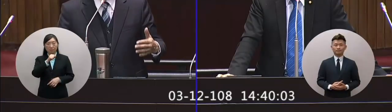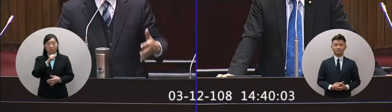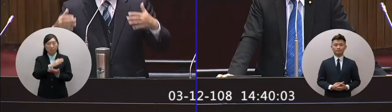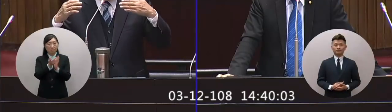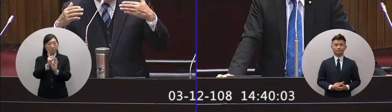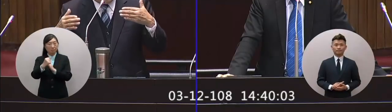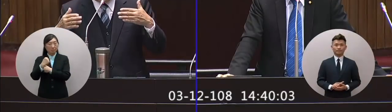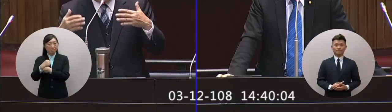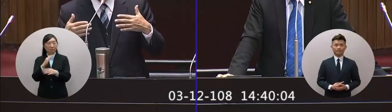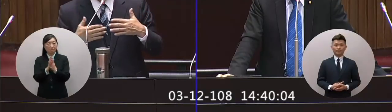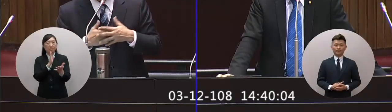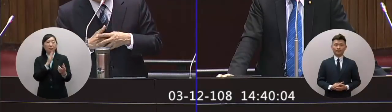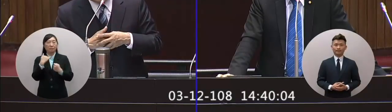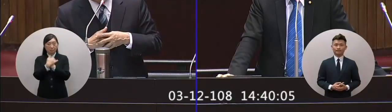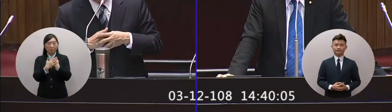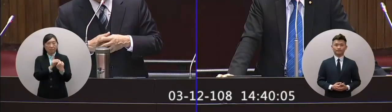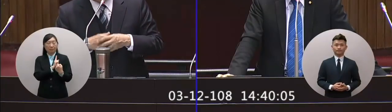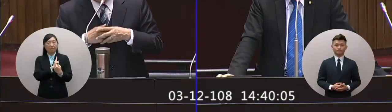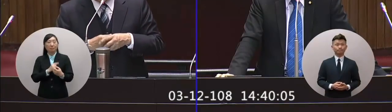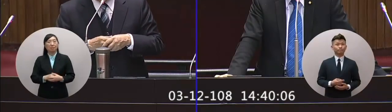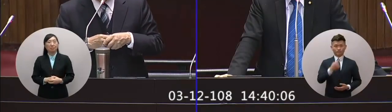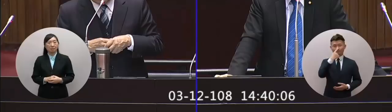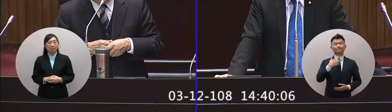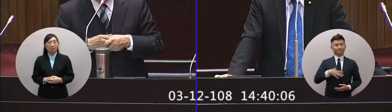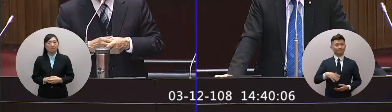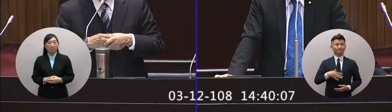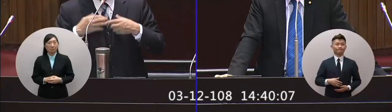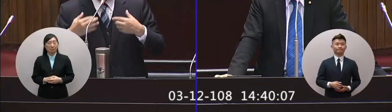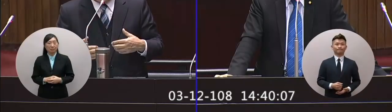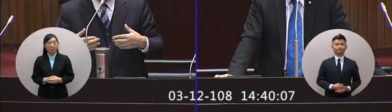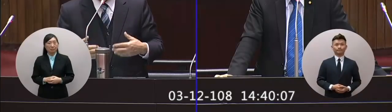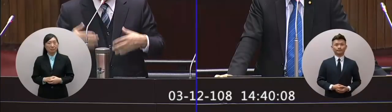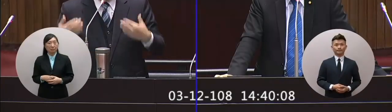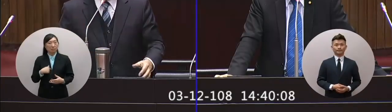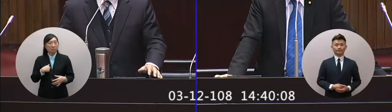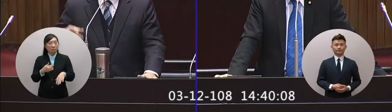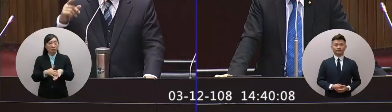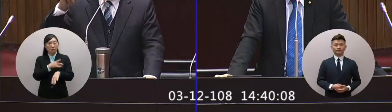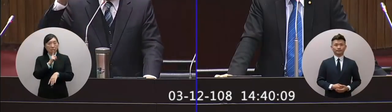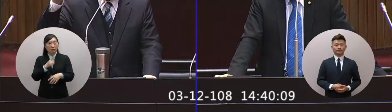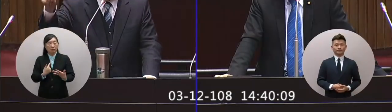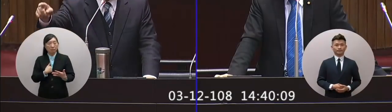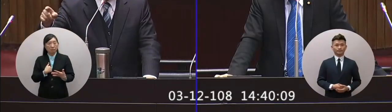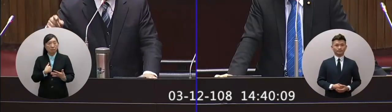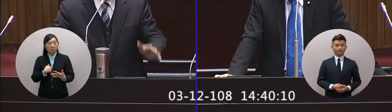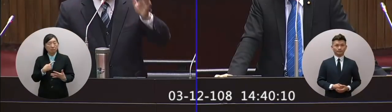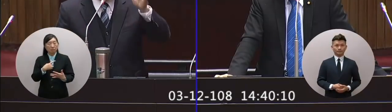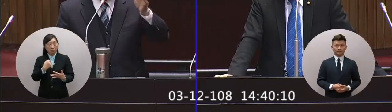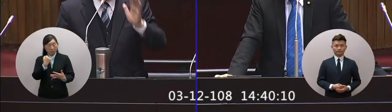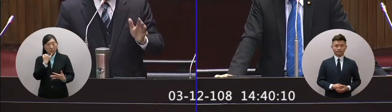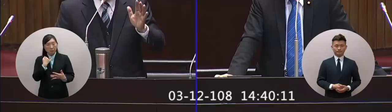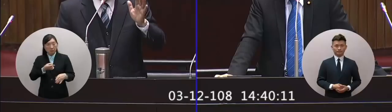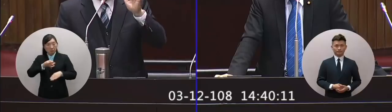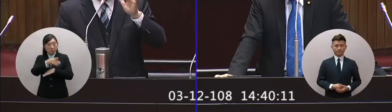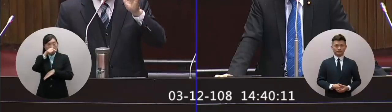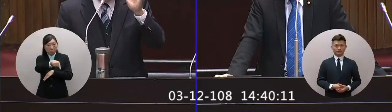力量都是用来防卫自己，所以我们从不讲说我们有能力打到人